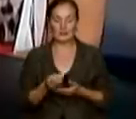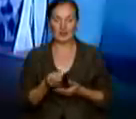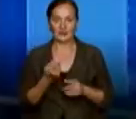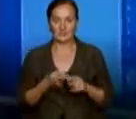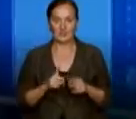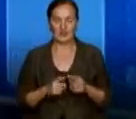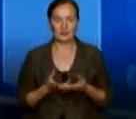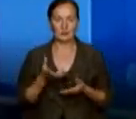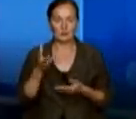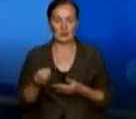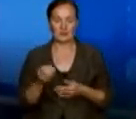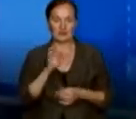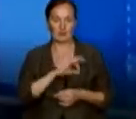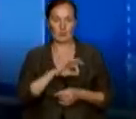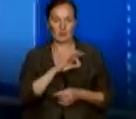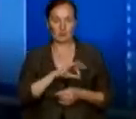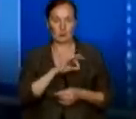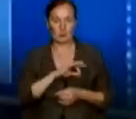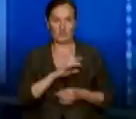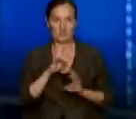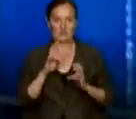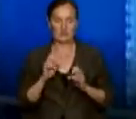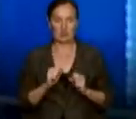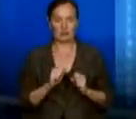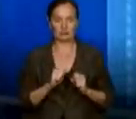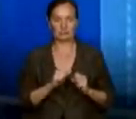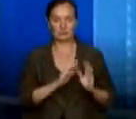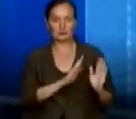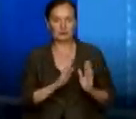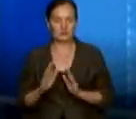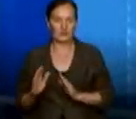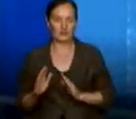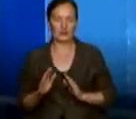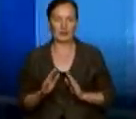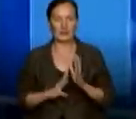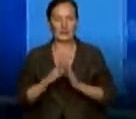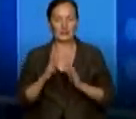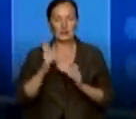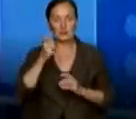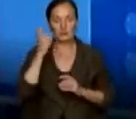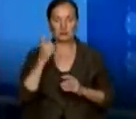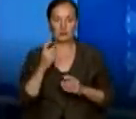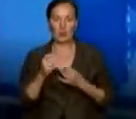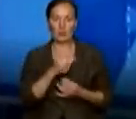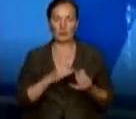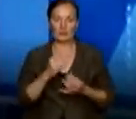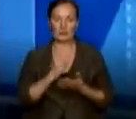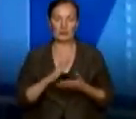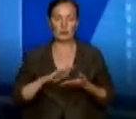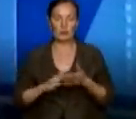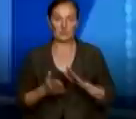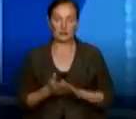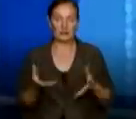ж плата використовується тоді на утримання всього цього? Я знаю, що з Лісгоспом ми також вже обговорили, є договори спільної діяльності,